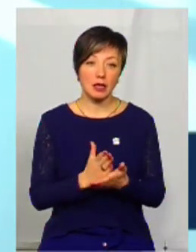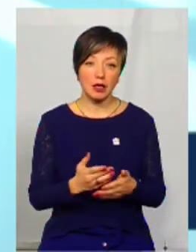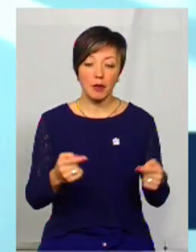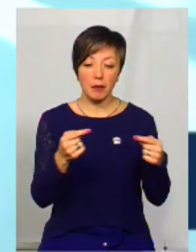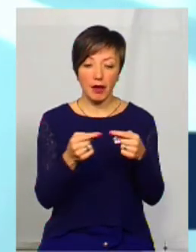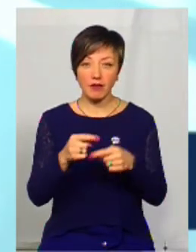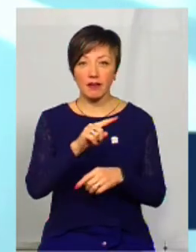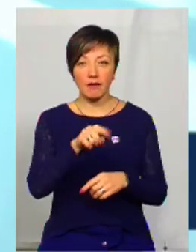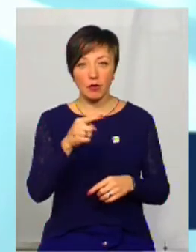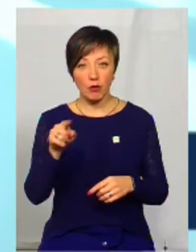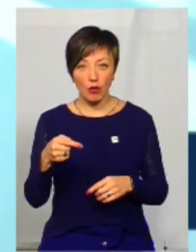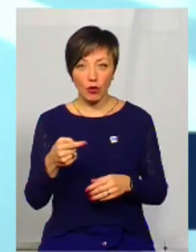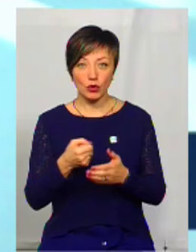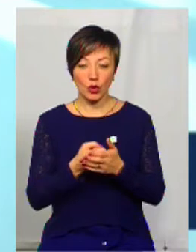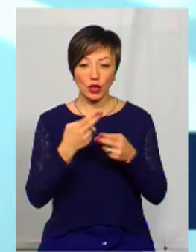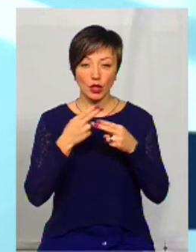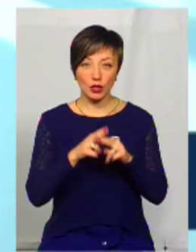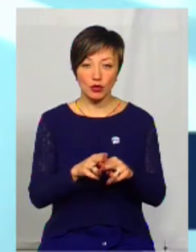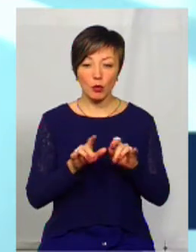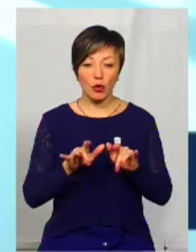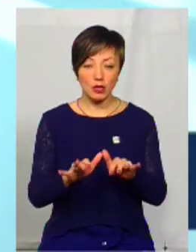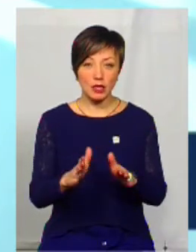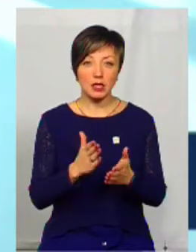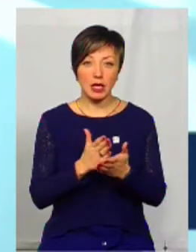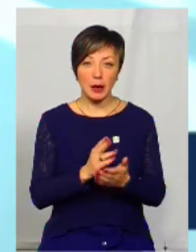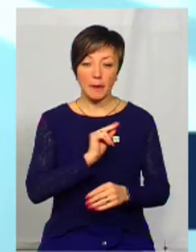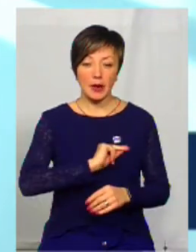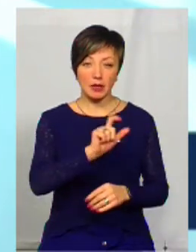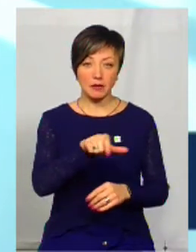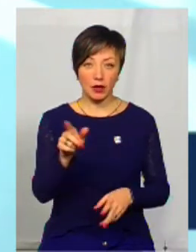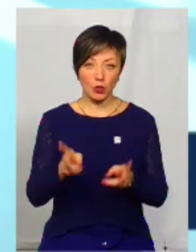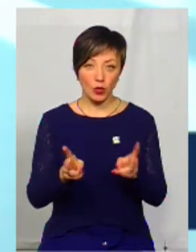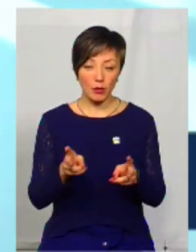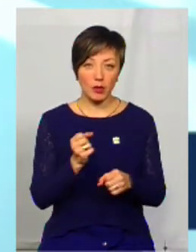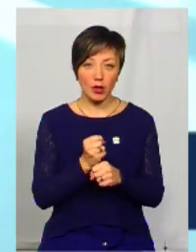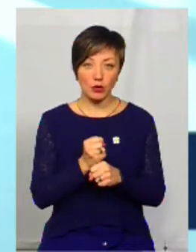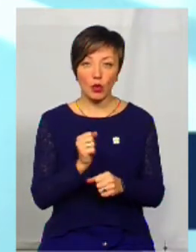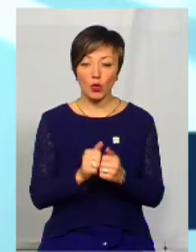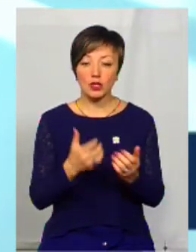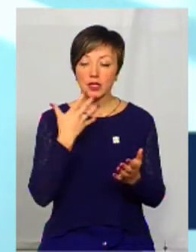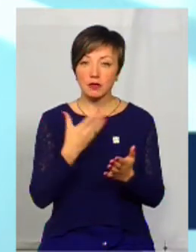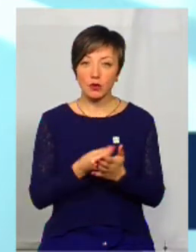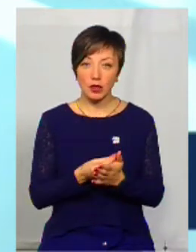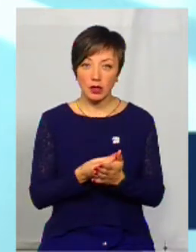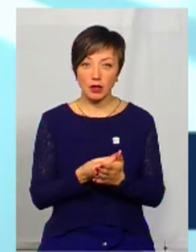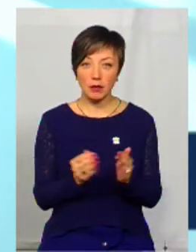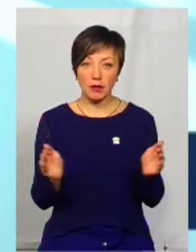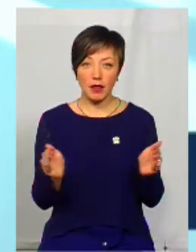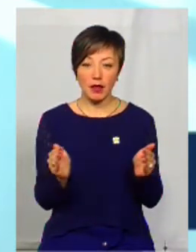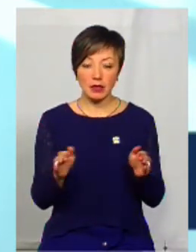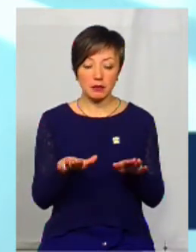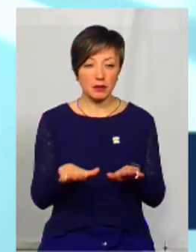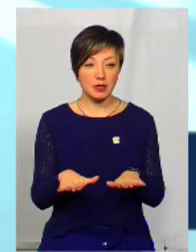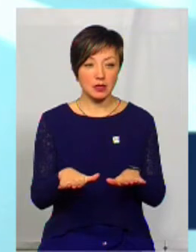певні вимоги, так, вимоги до технологічного процесу, є певний персонал, кухарі, які працюють. Отже, кожен має на своїй такій